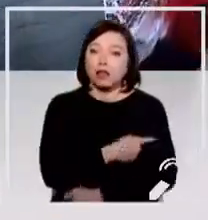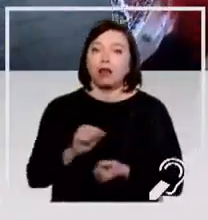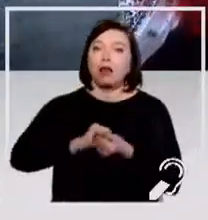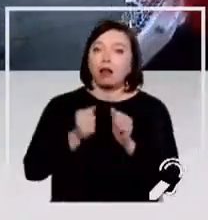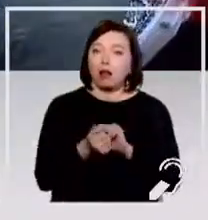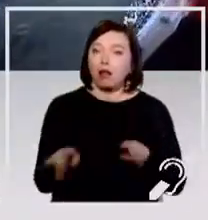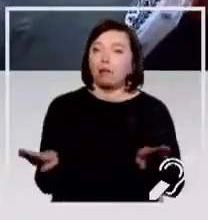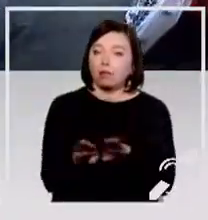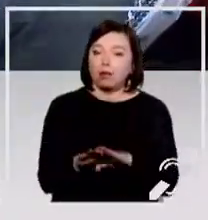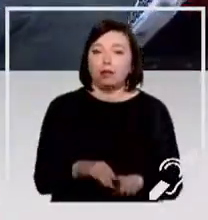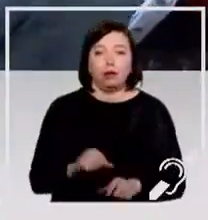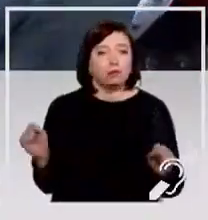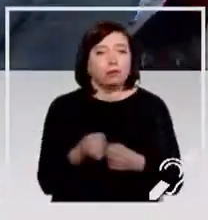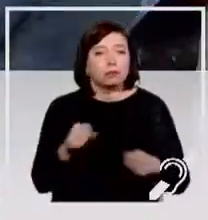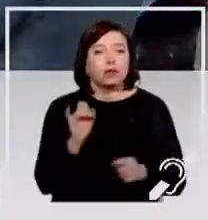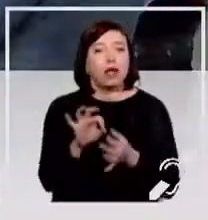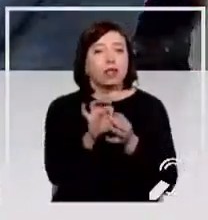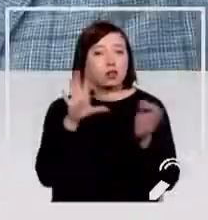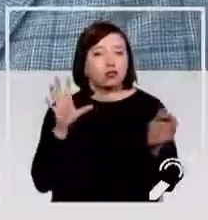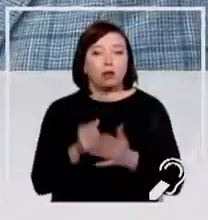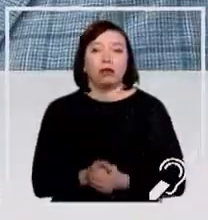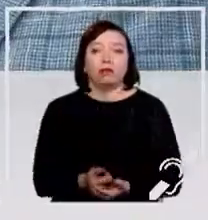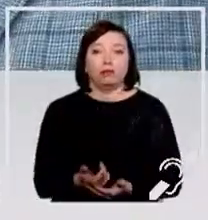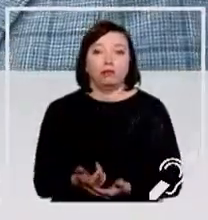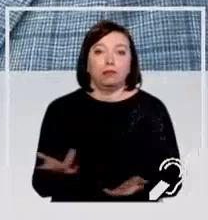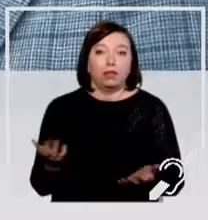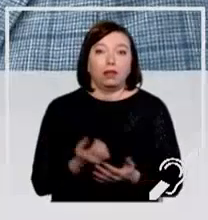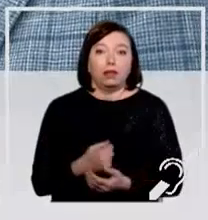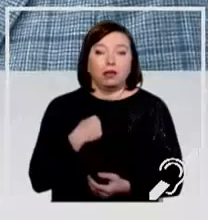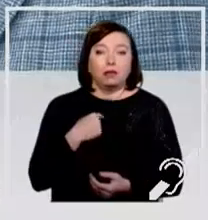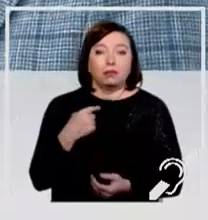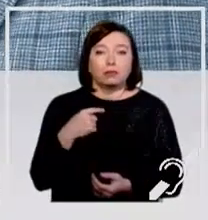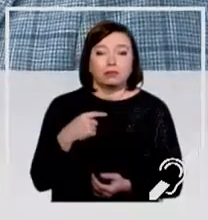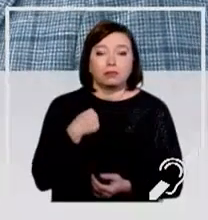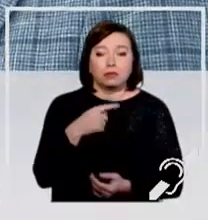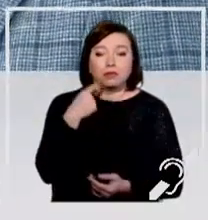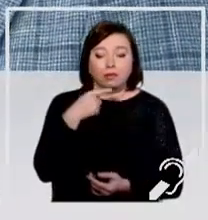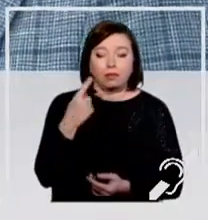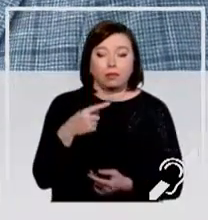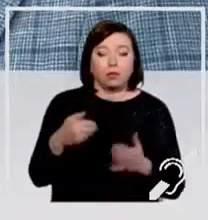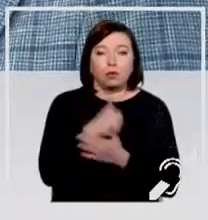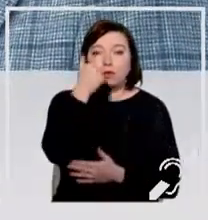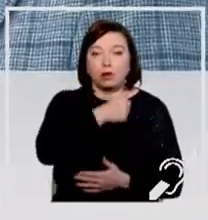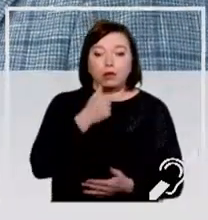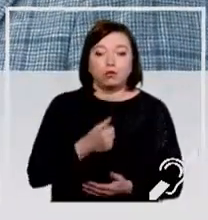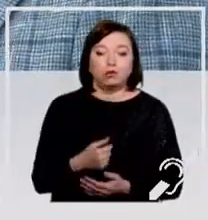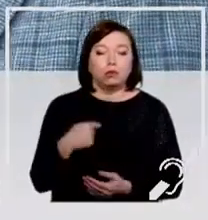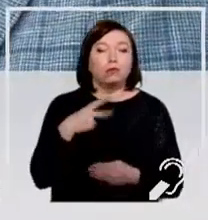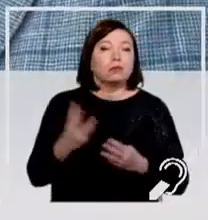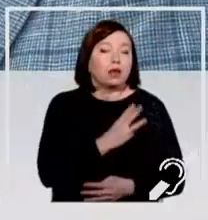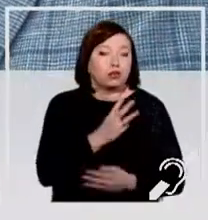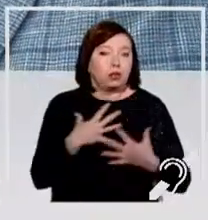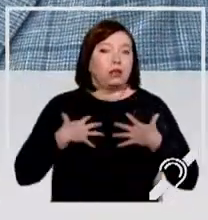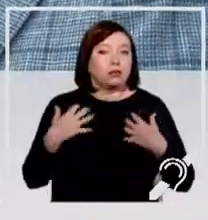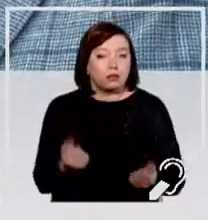Piatra Iute ca săgeata Mulțumim frumos că mi ați pășit pragul în noul an și ne ați urat de